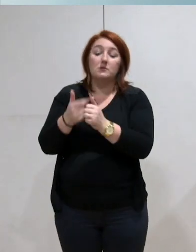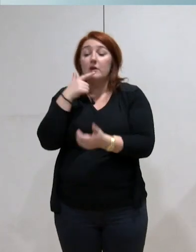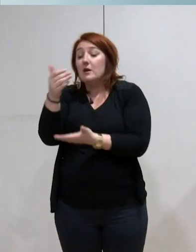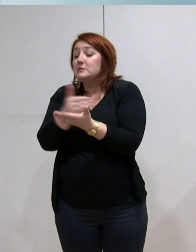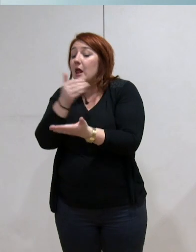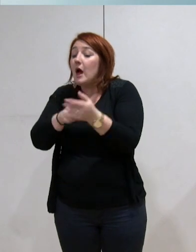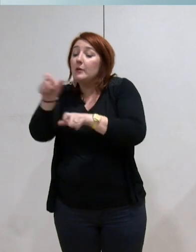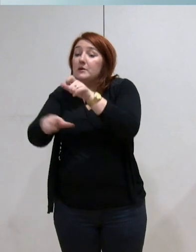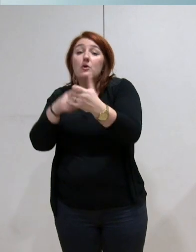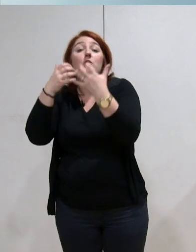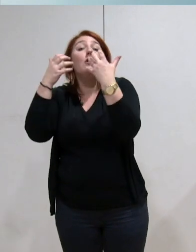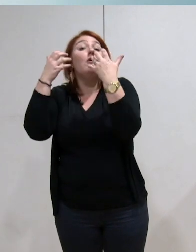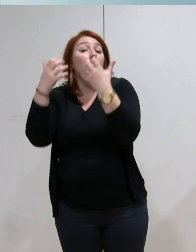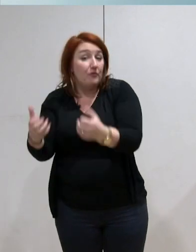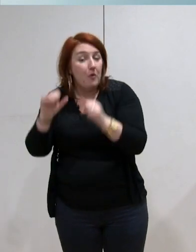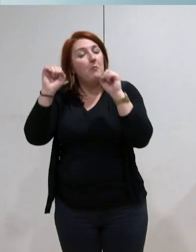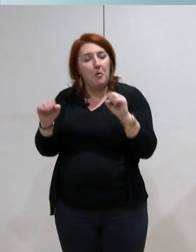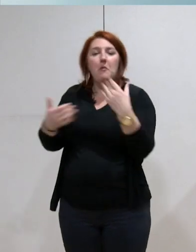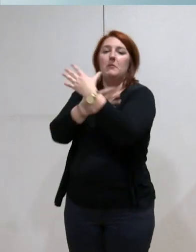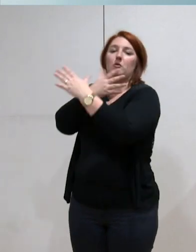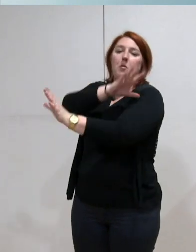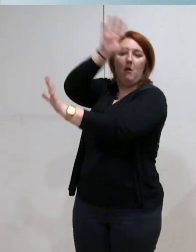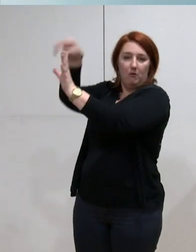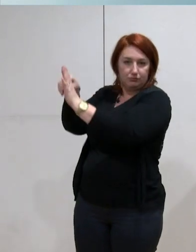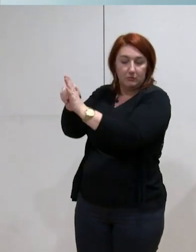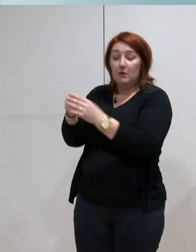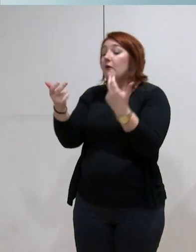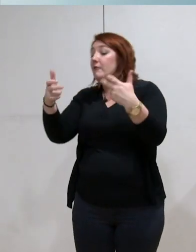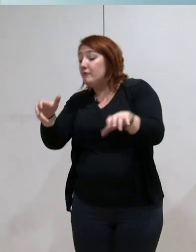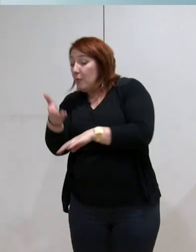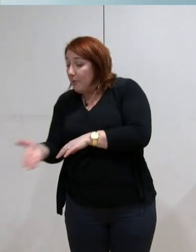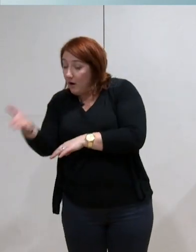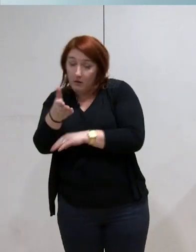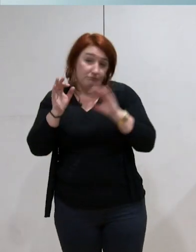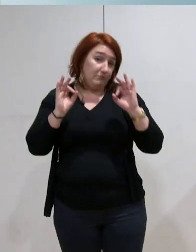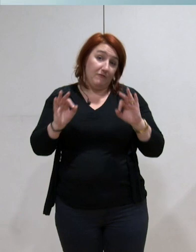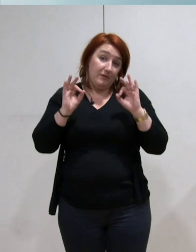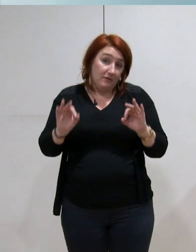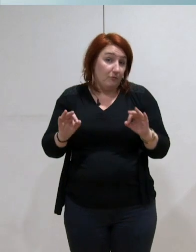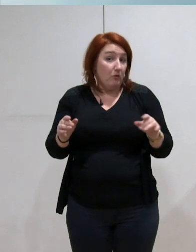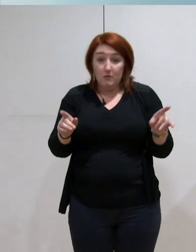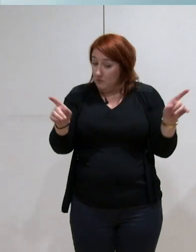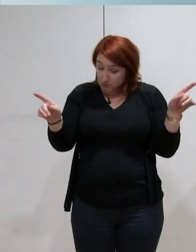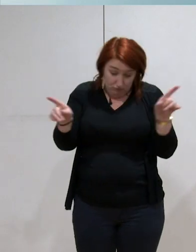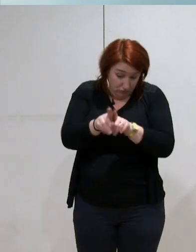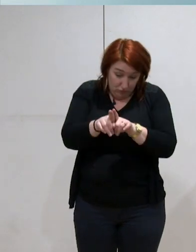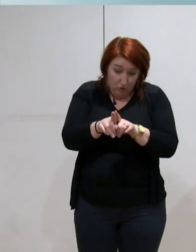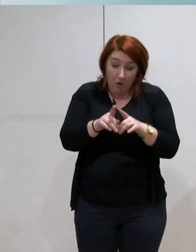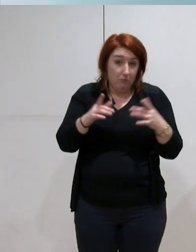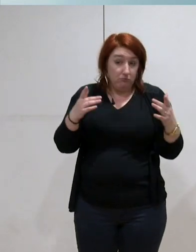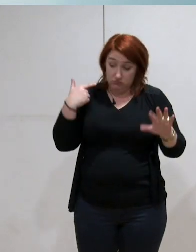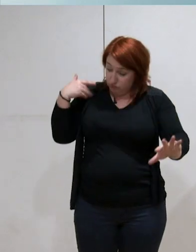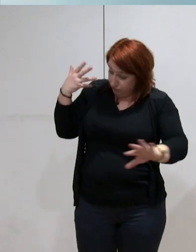le souhaitaent la métropole et que pour ceux qui ne le souhaitent pas effectivement comme c'était inscrit